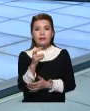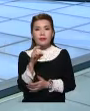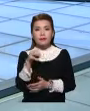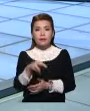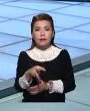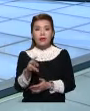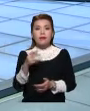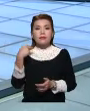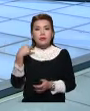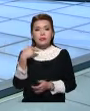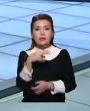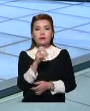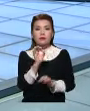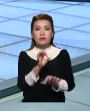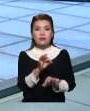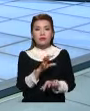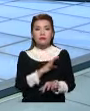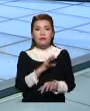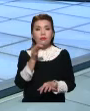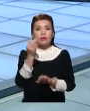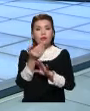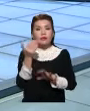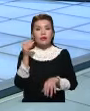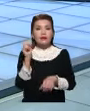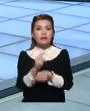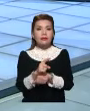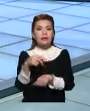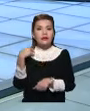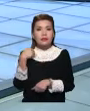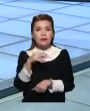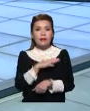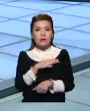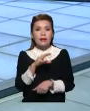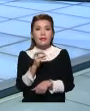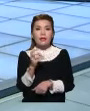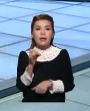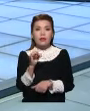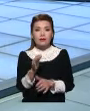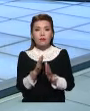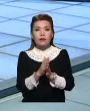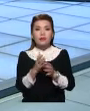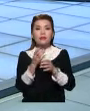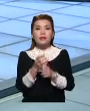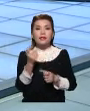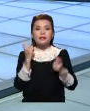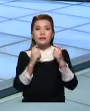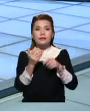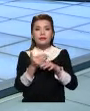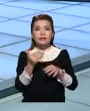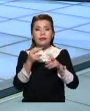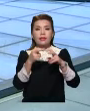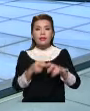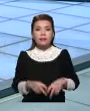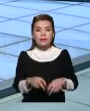президенту Касым-Жомарту Токаеву. Напомню, это было поручением главы государства. Также Миргалеев предложил упразднить институт предварительного рассмотрения